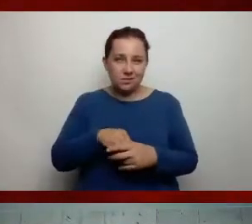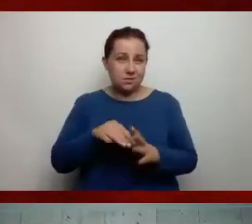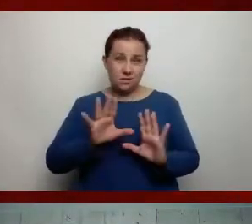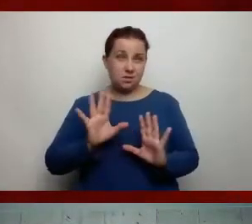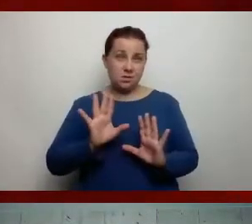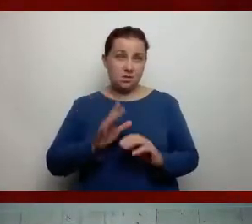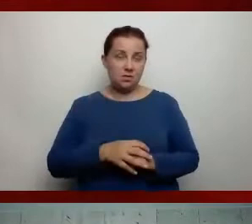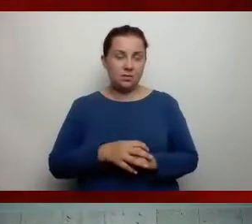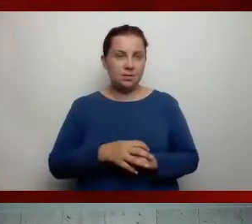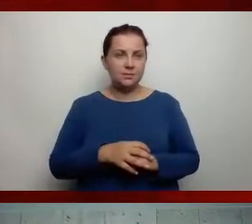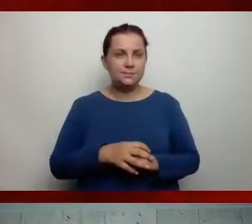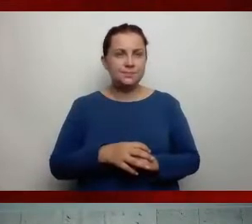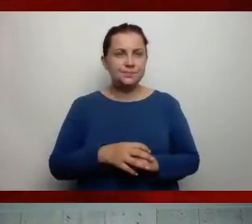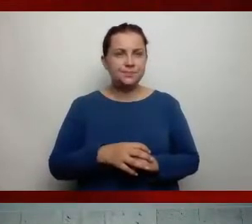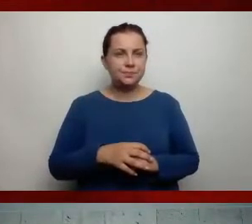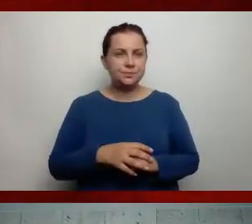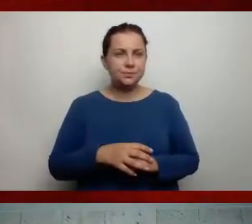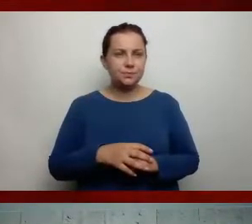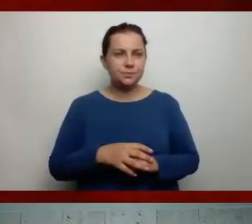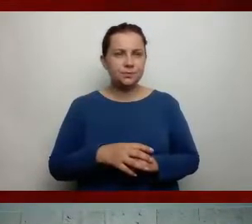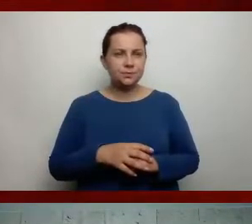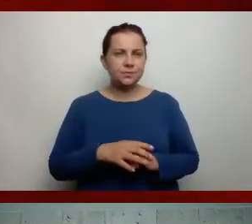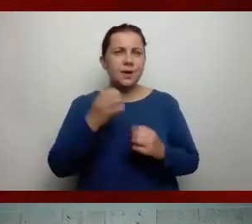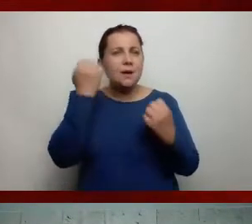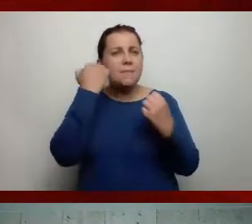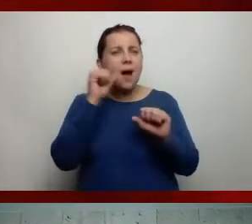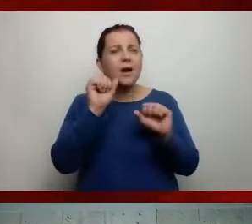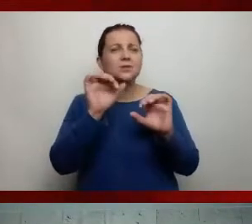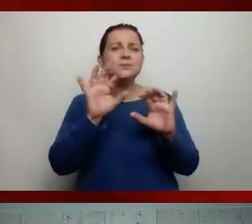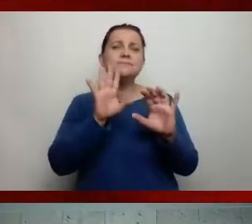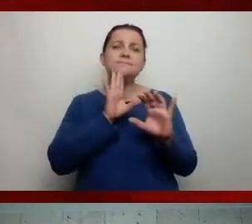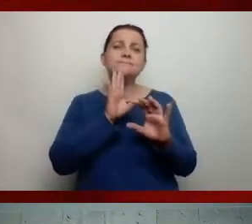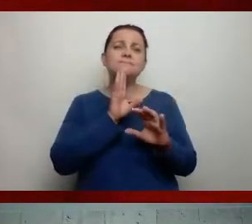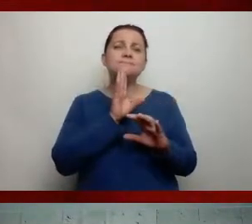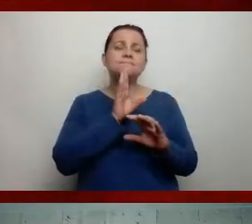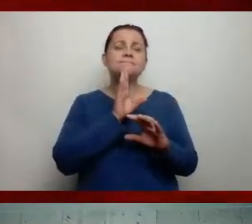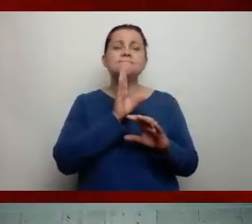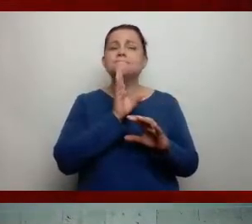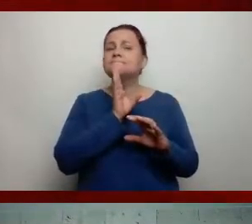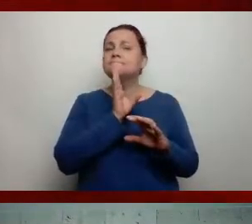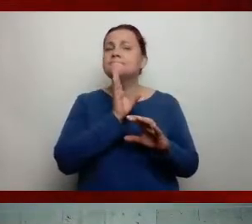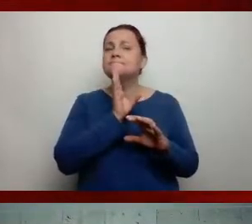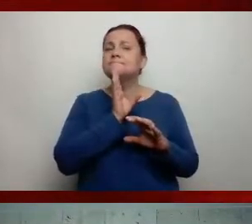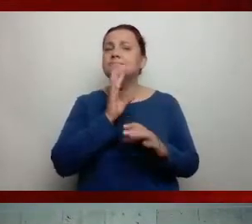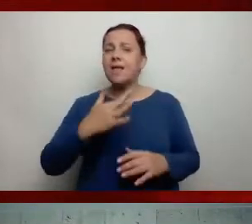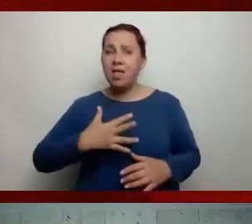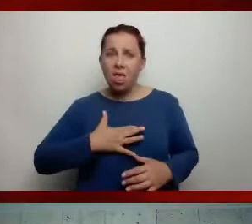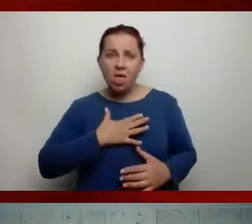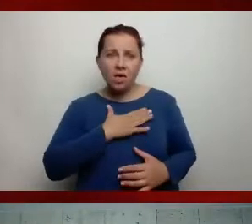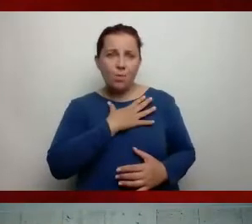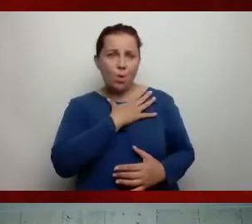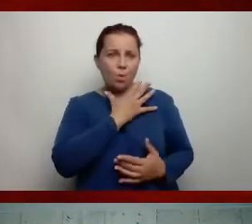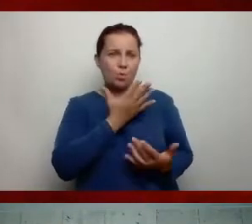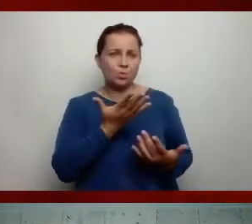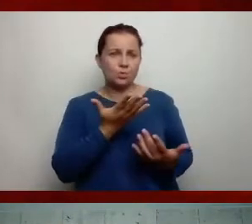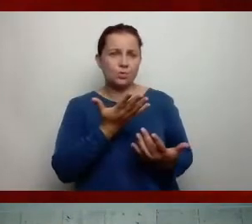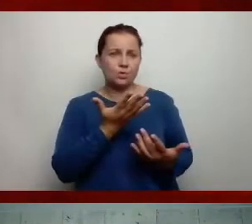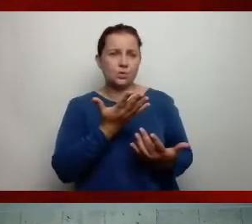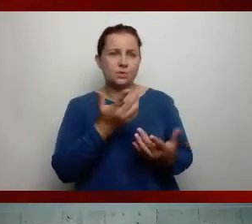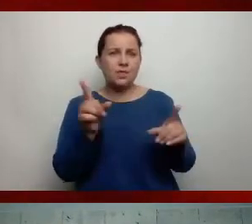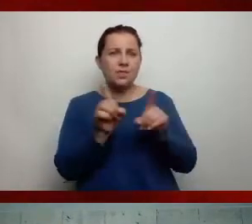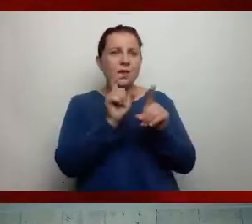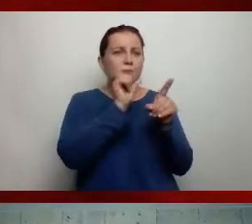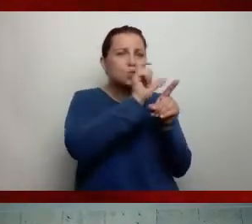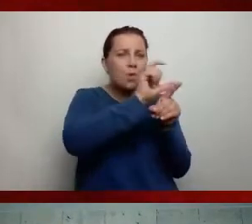jednak o pewne jakieś takie wywołane emocje, o jakąś tą grę z